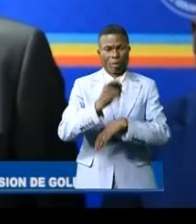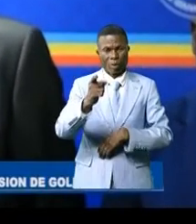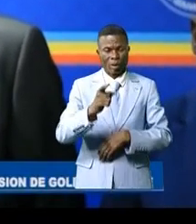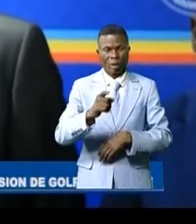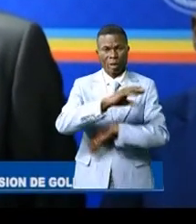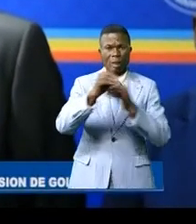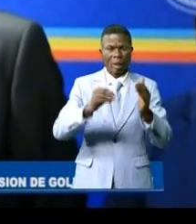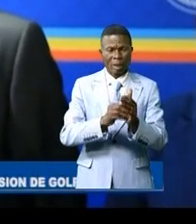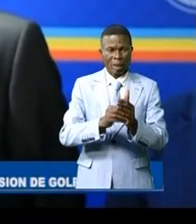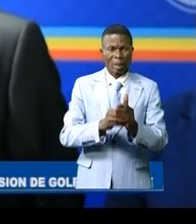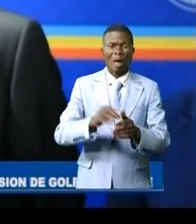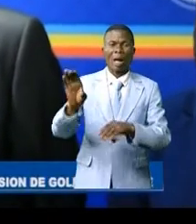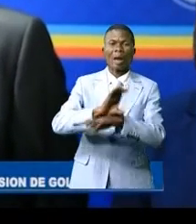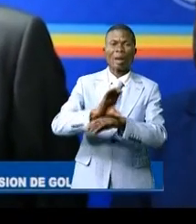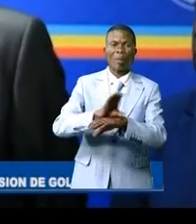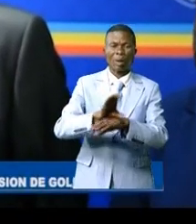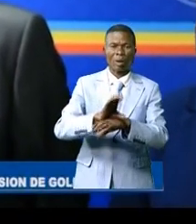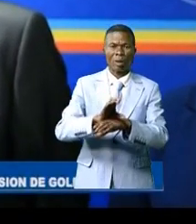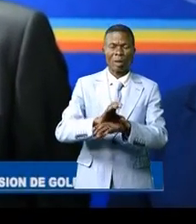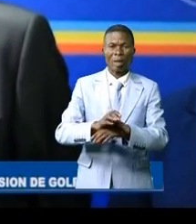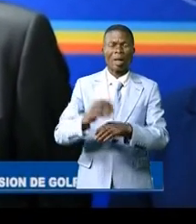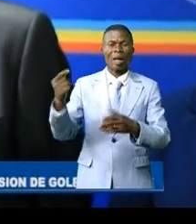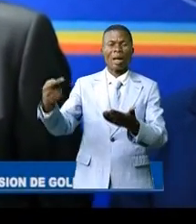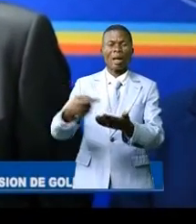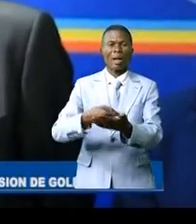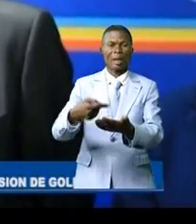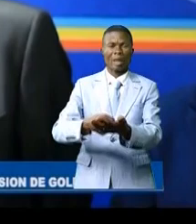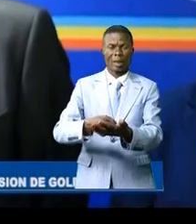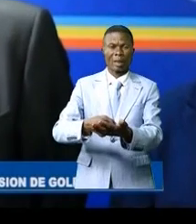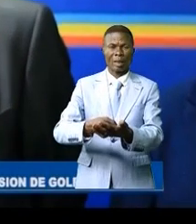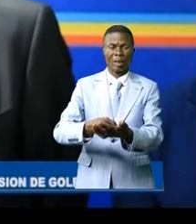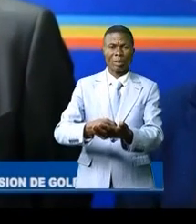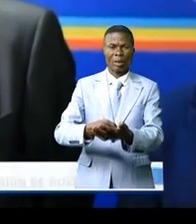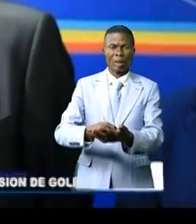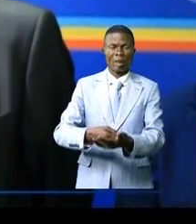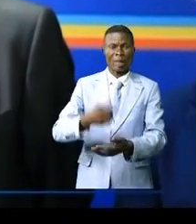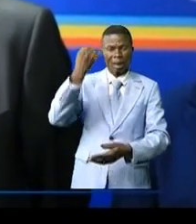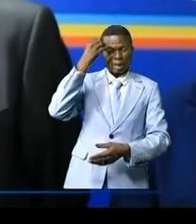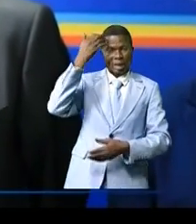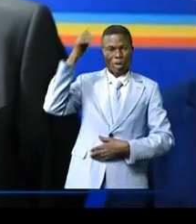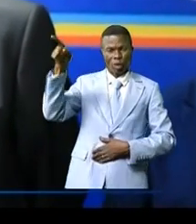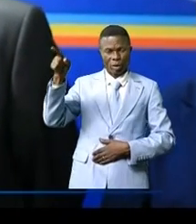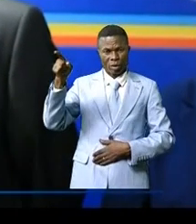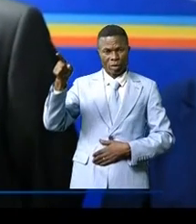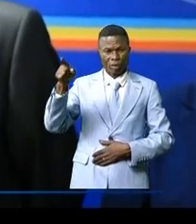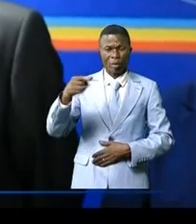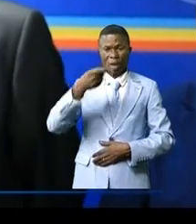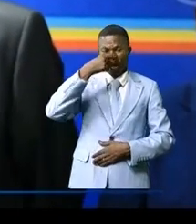Saint-Tomé et Principe, Cameroun, le Ghana, la Guinée équatoriale, le